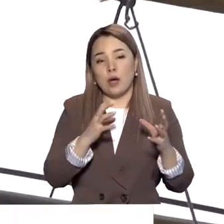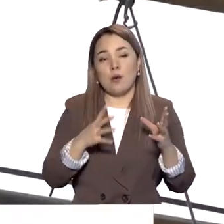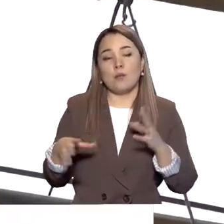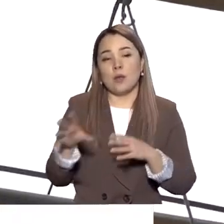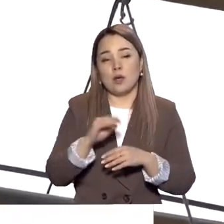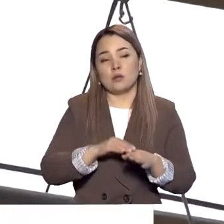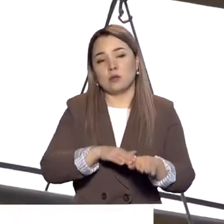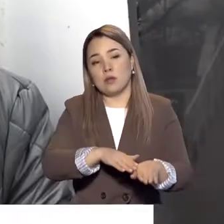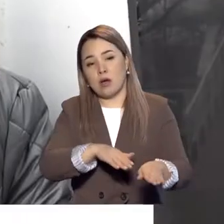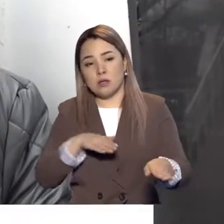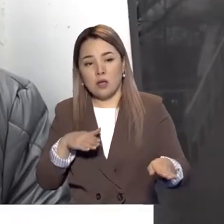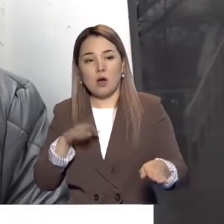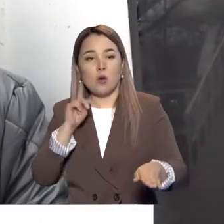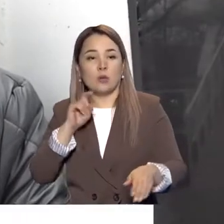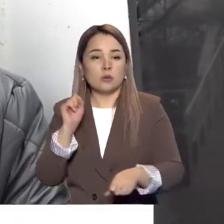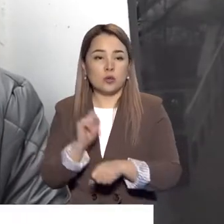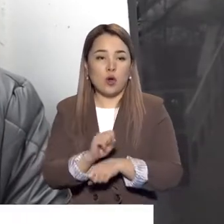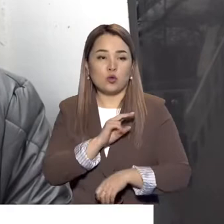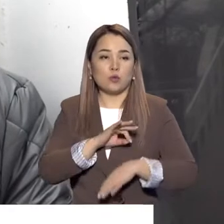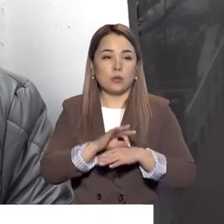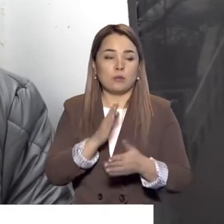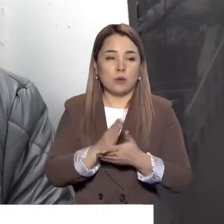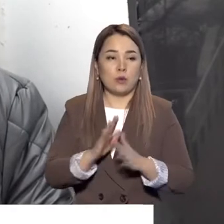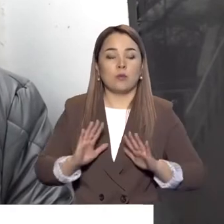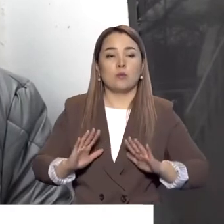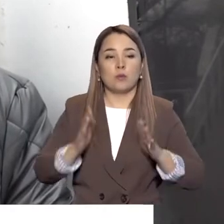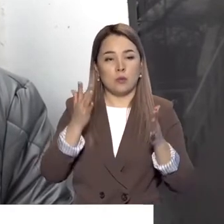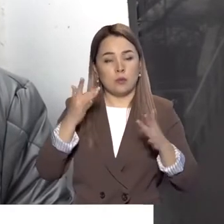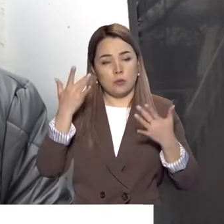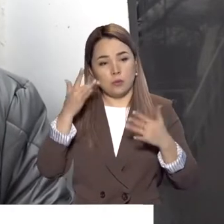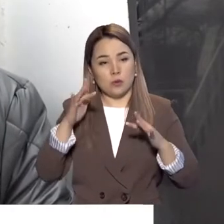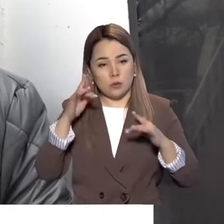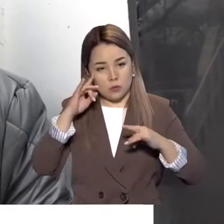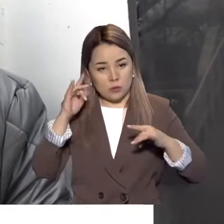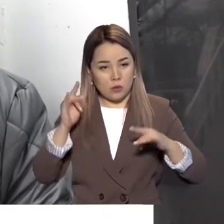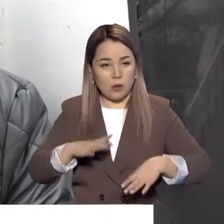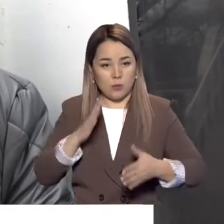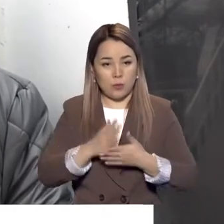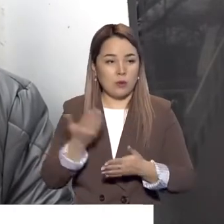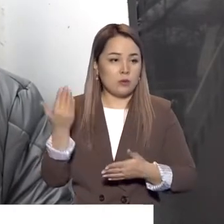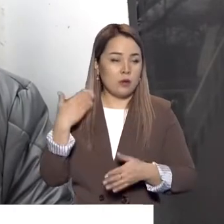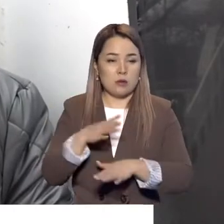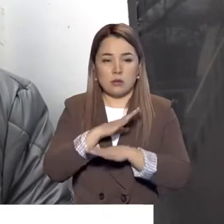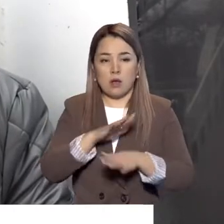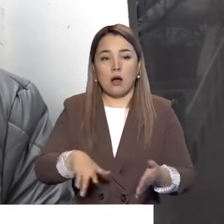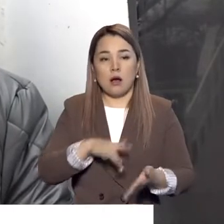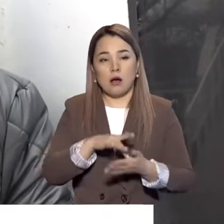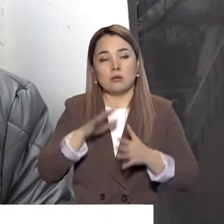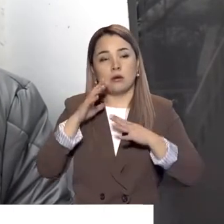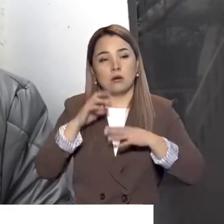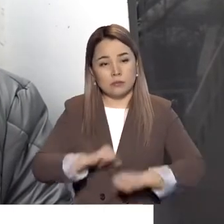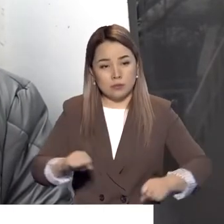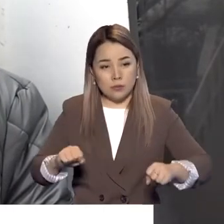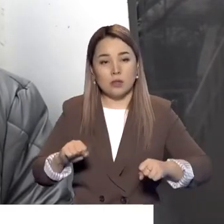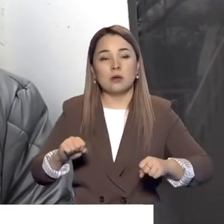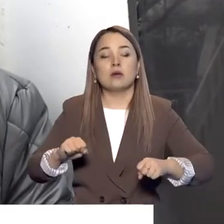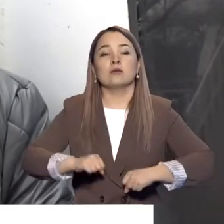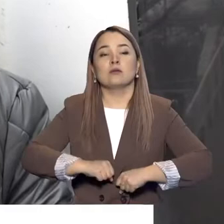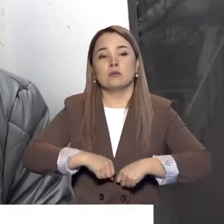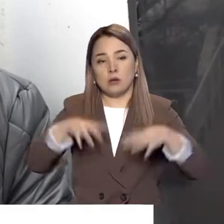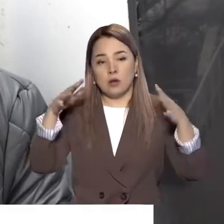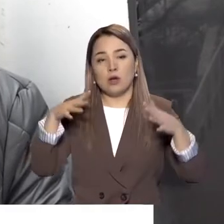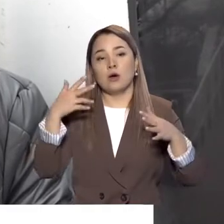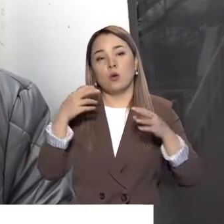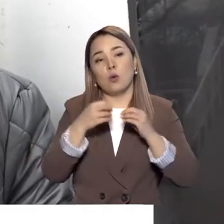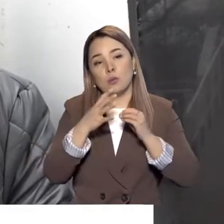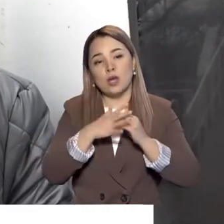убакытча токтоду. Мындай жагдай бизде бурун соң болмаган. Бурун калы боюнча өшкөн жагдайдар 15-20 минут гана